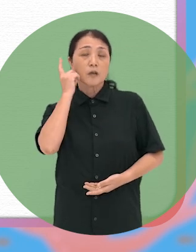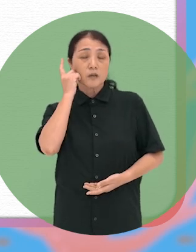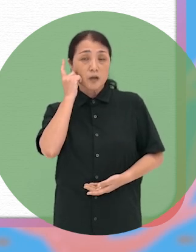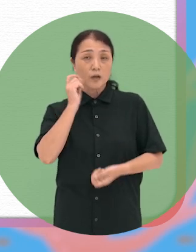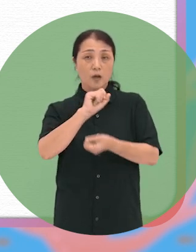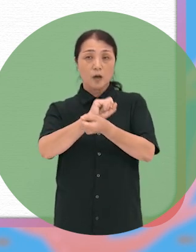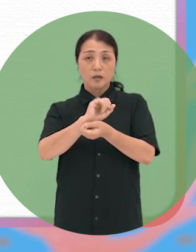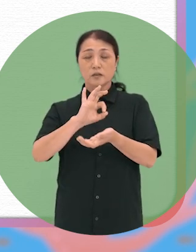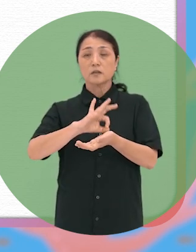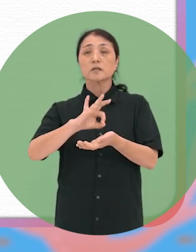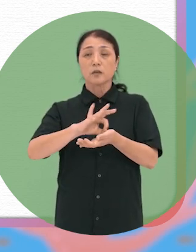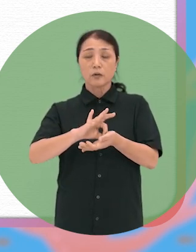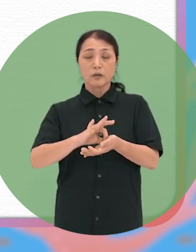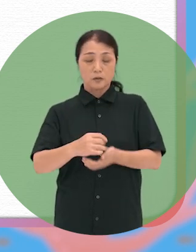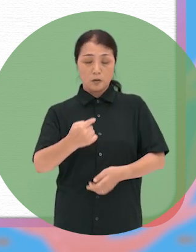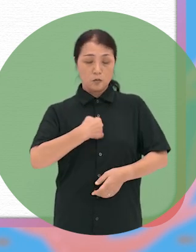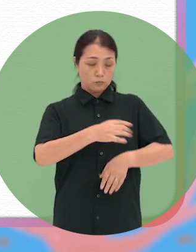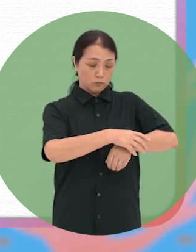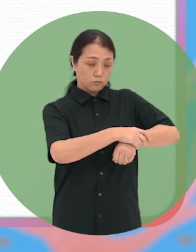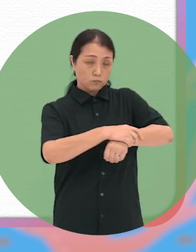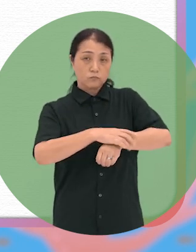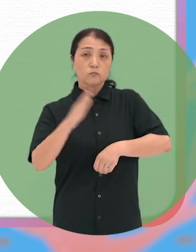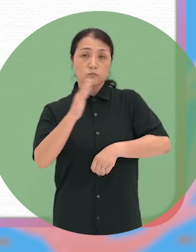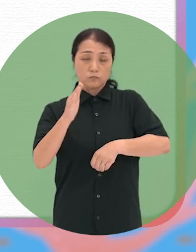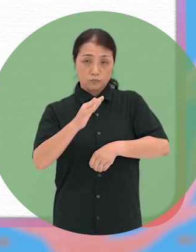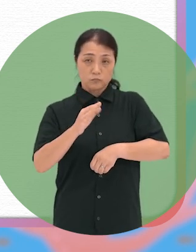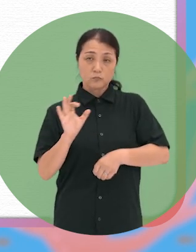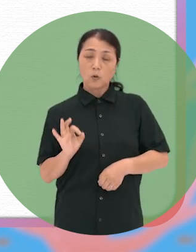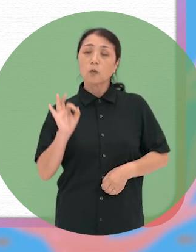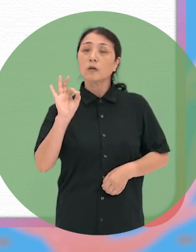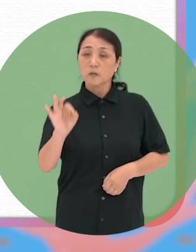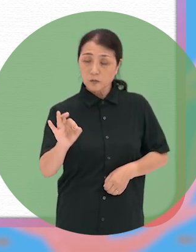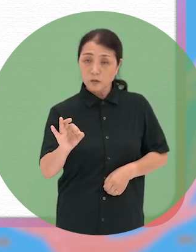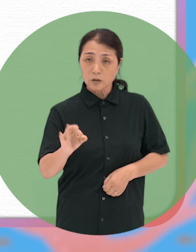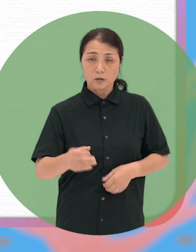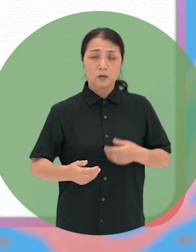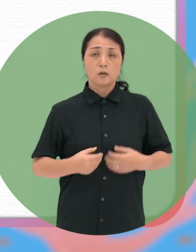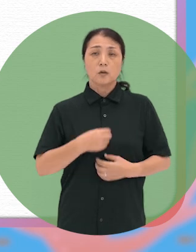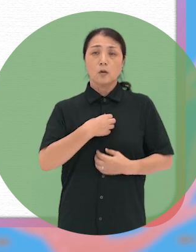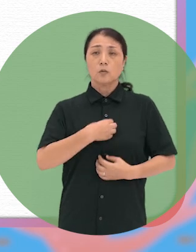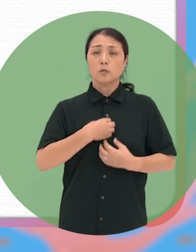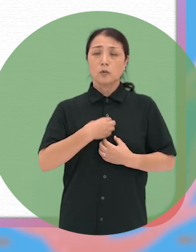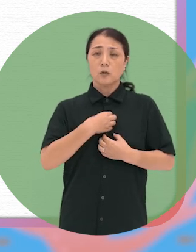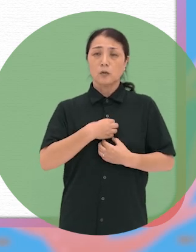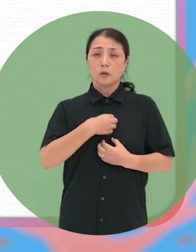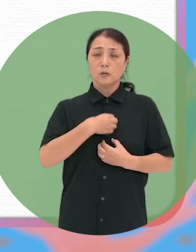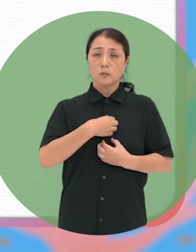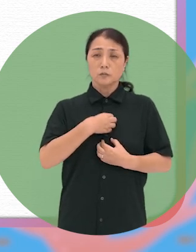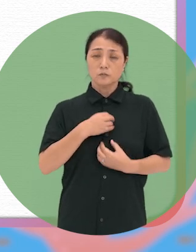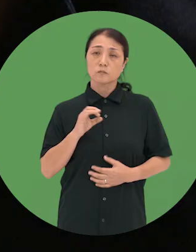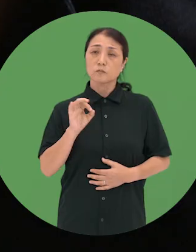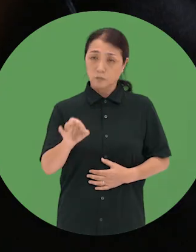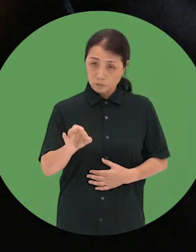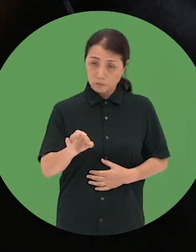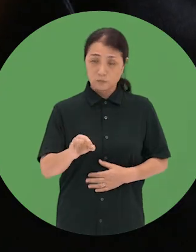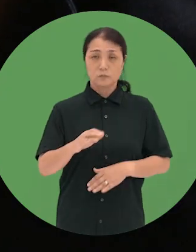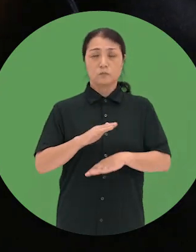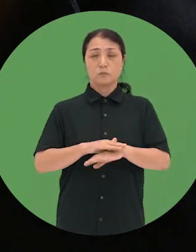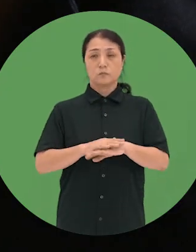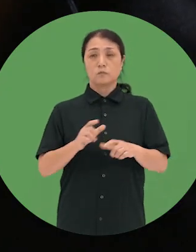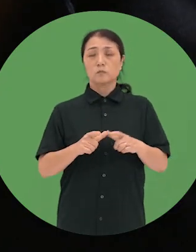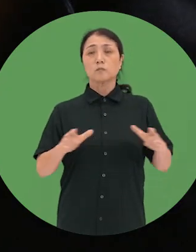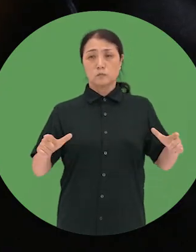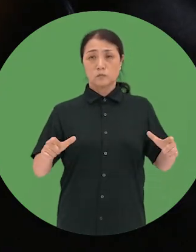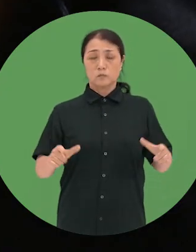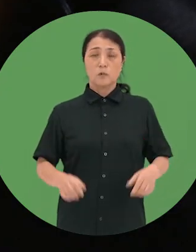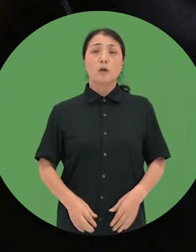り込めなどと被害者自身の不安を煽り、お金を騙し取る手口が全国で増加しています。 詐欺じゃ